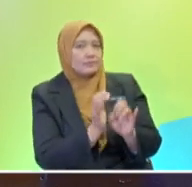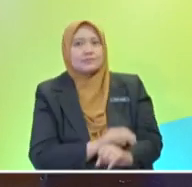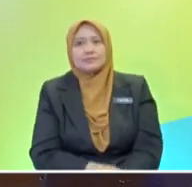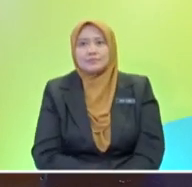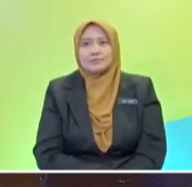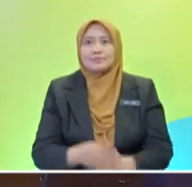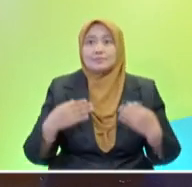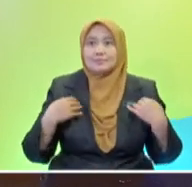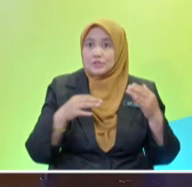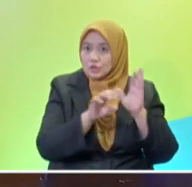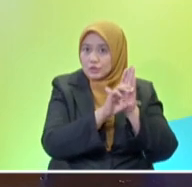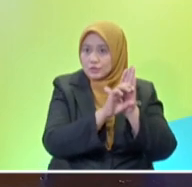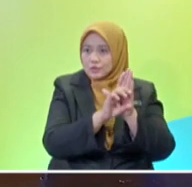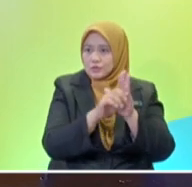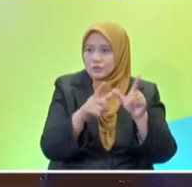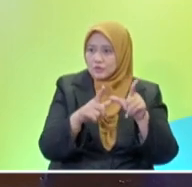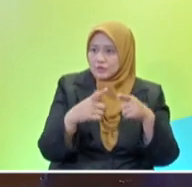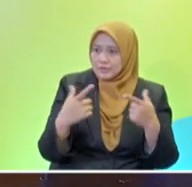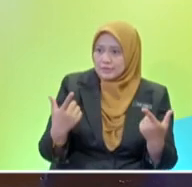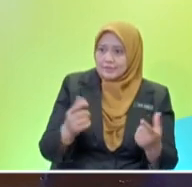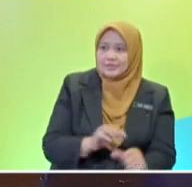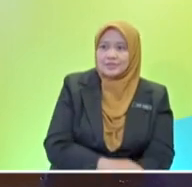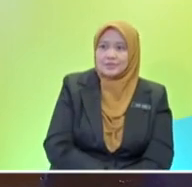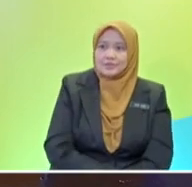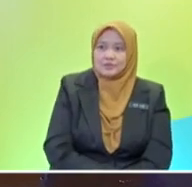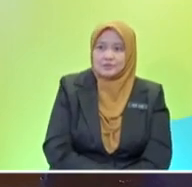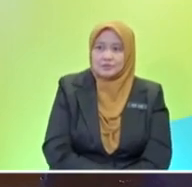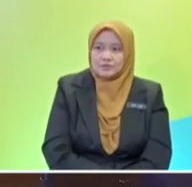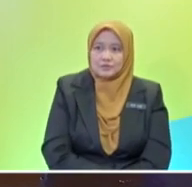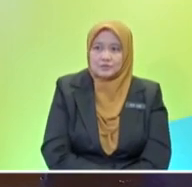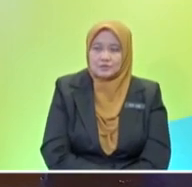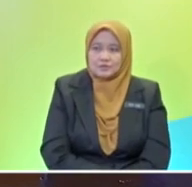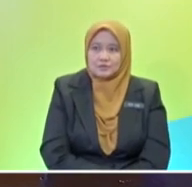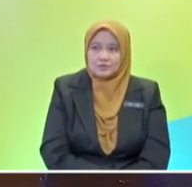lain. Adalah. Dia macam lidi. Cikgu, ini sama ke, cikgu?